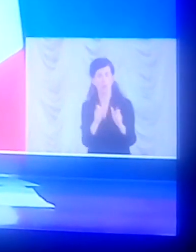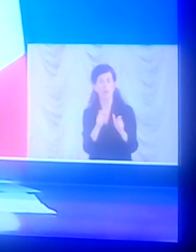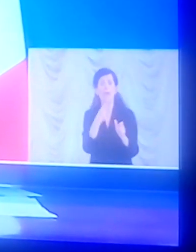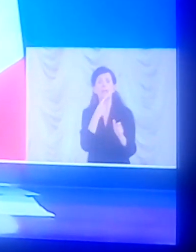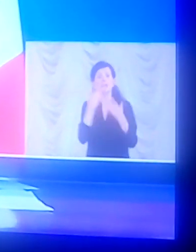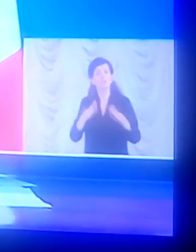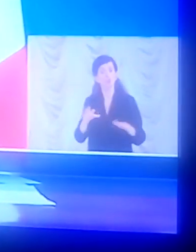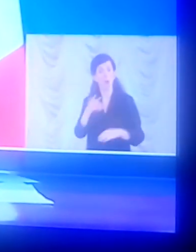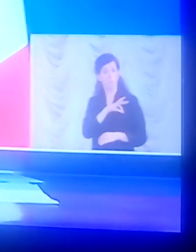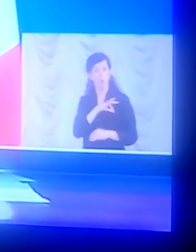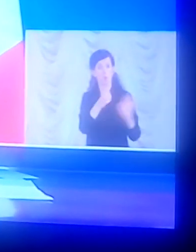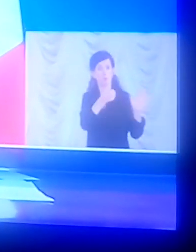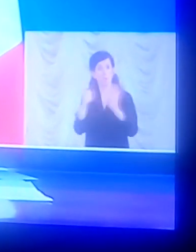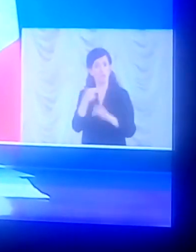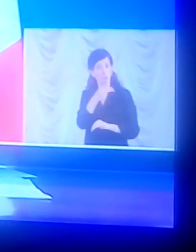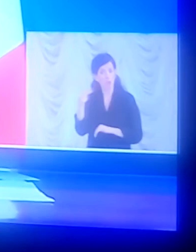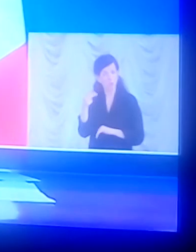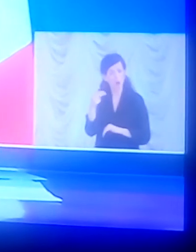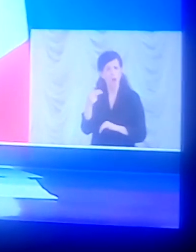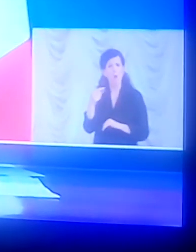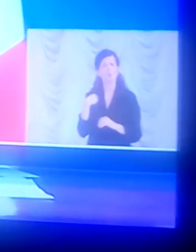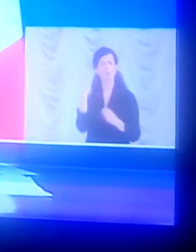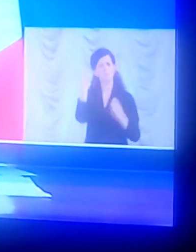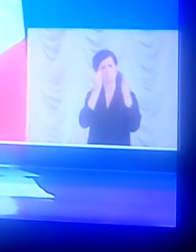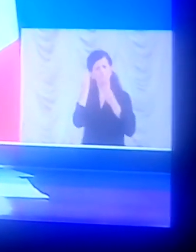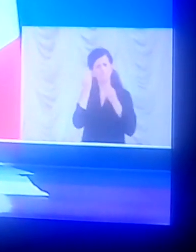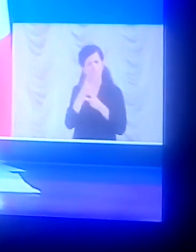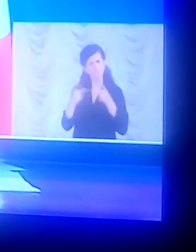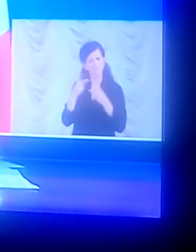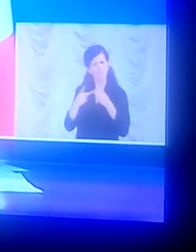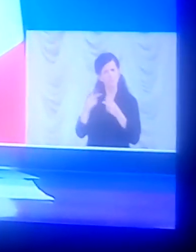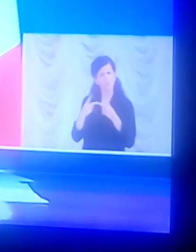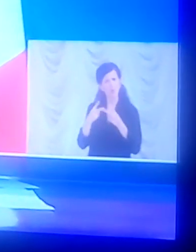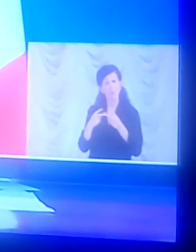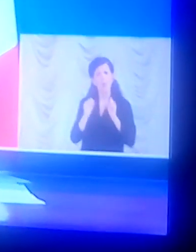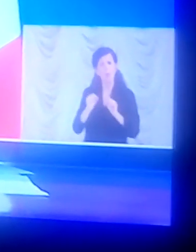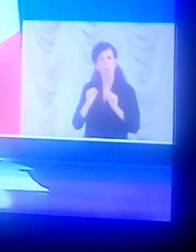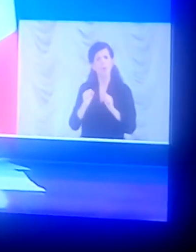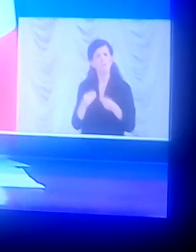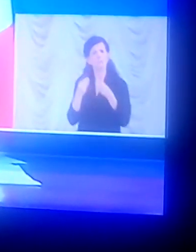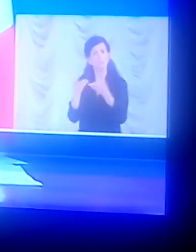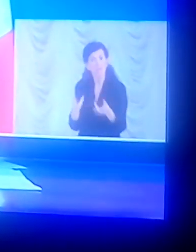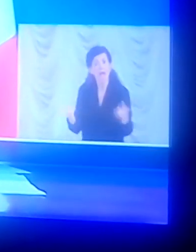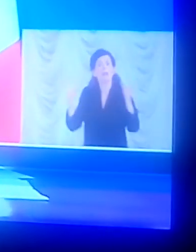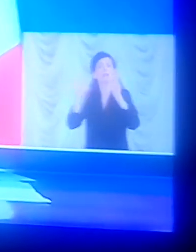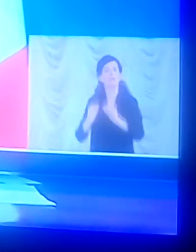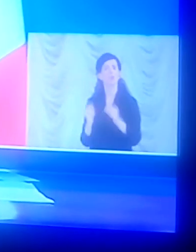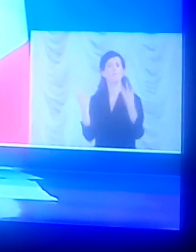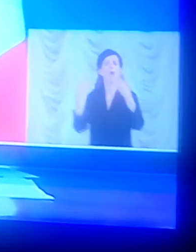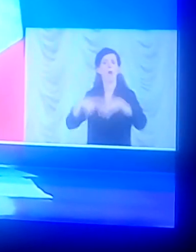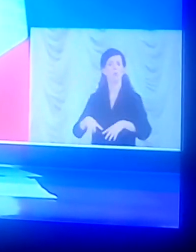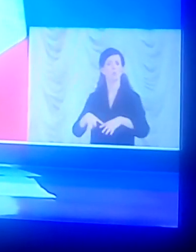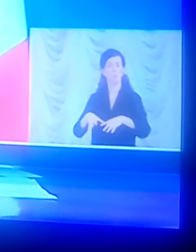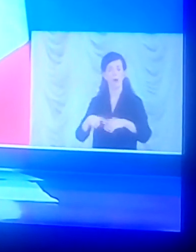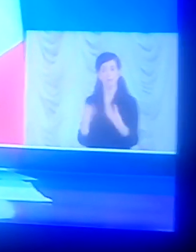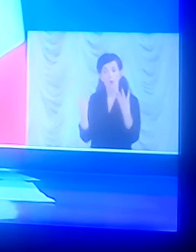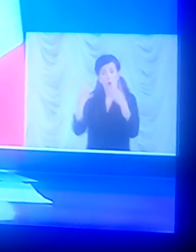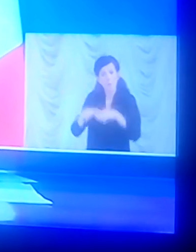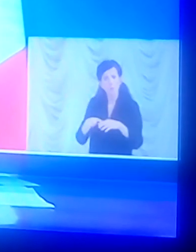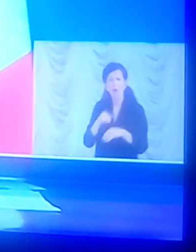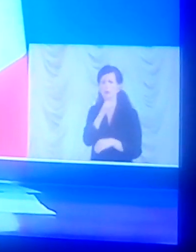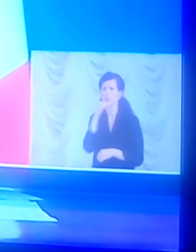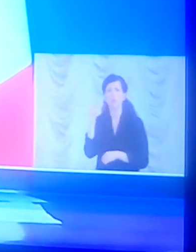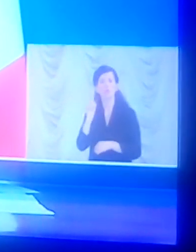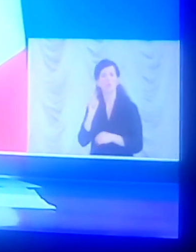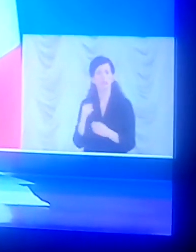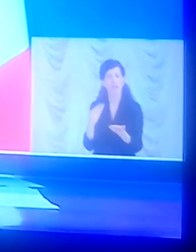bonus da 600 euro, stiamo sperimentando la possibilità di rinnovarglielo automaticamente senza richiesta,